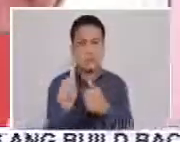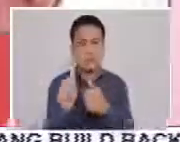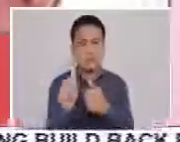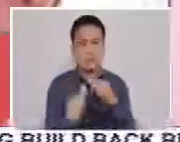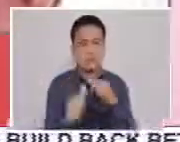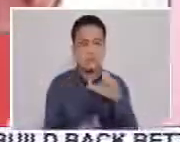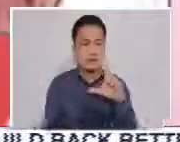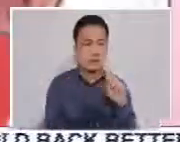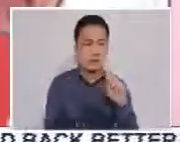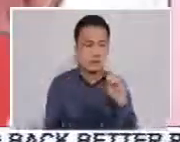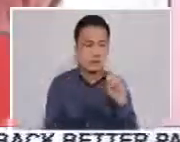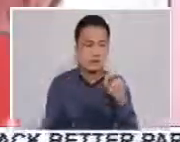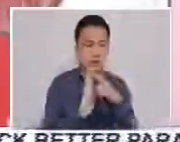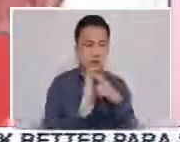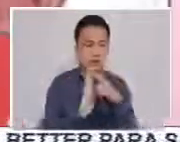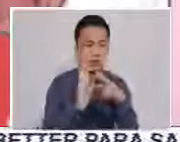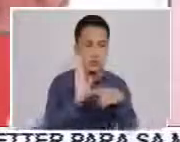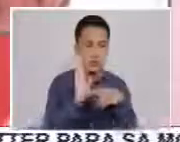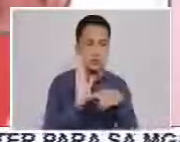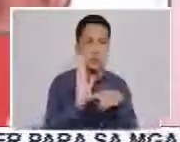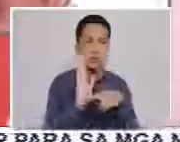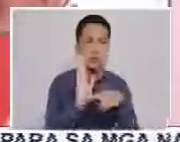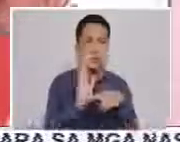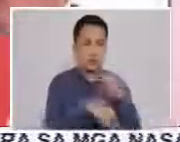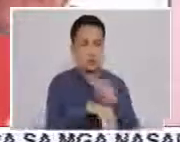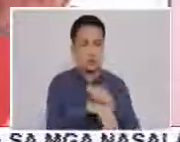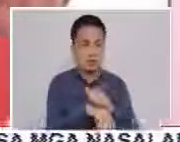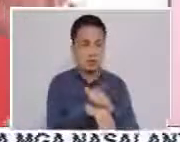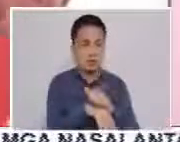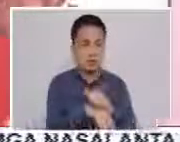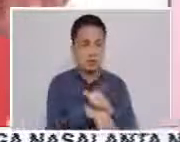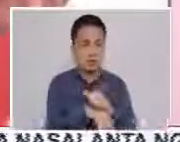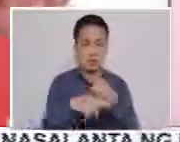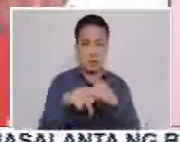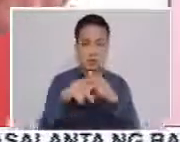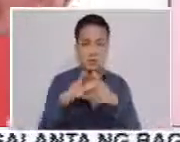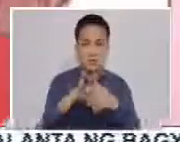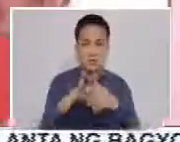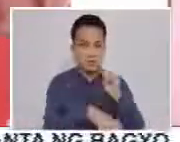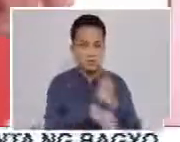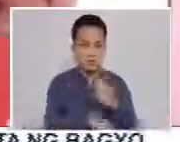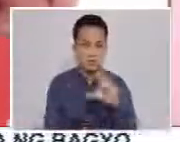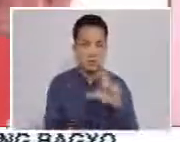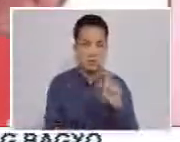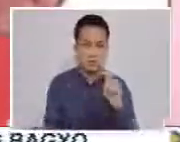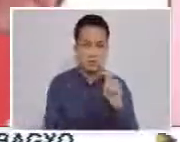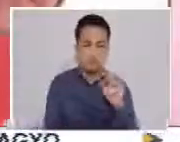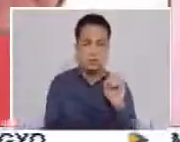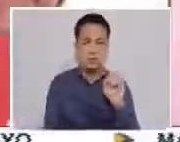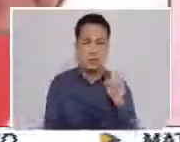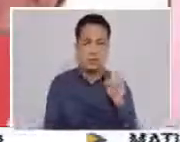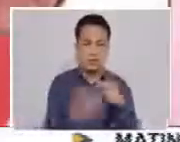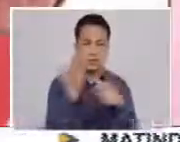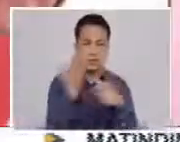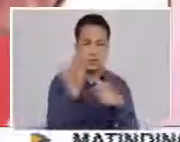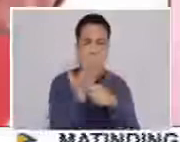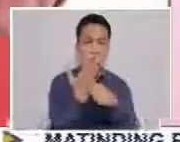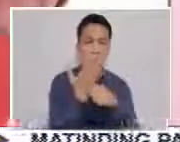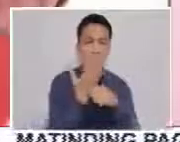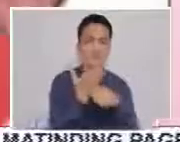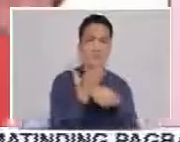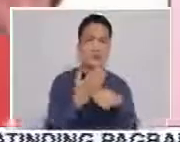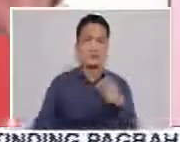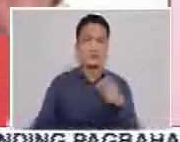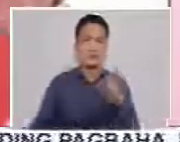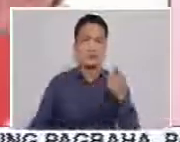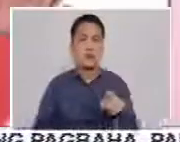doon yung mga lugar kung saan po sila pwedeng magpakabit at magpa-appointment po sila para pag pumunta po sila doon sa date ng appointment